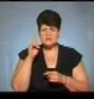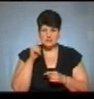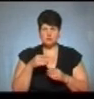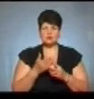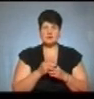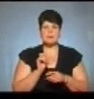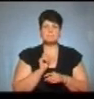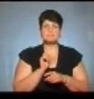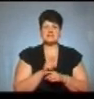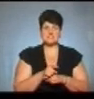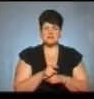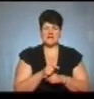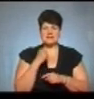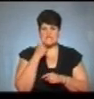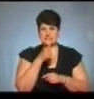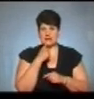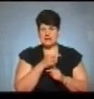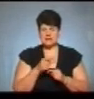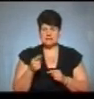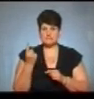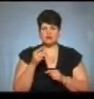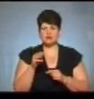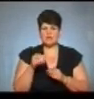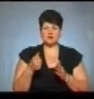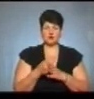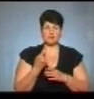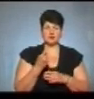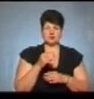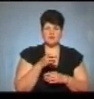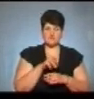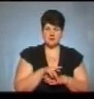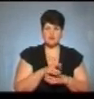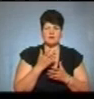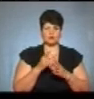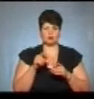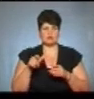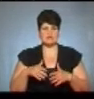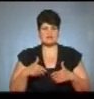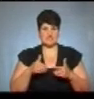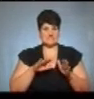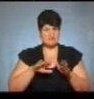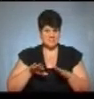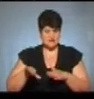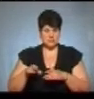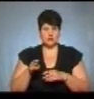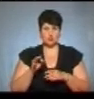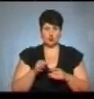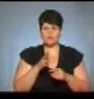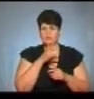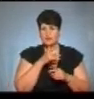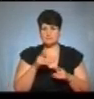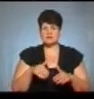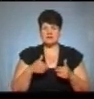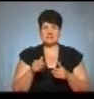субсидія призначається на рік, тобто з 1 травня по 1 травня, або якщо людина звертається пізніше, то термін, наприклад,